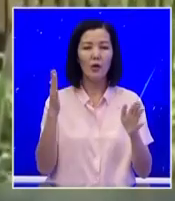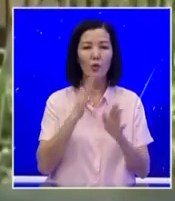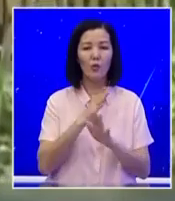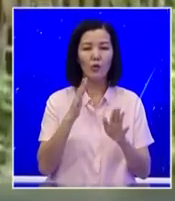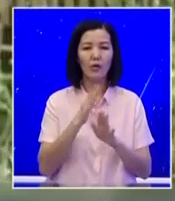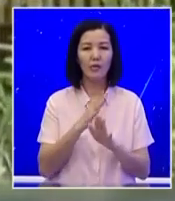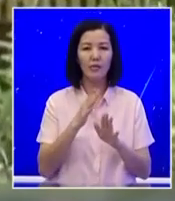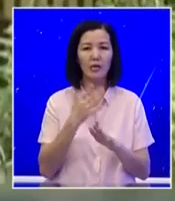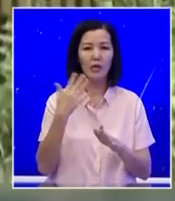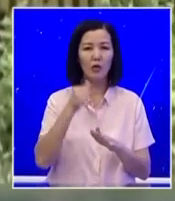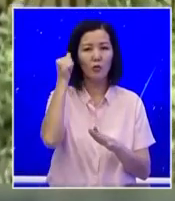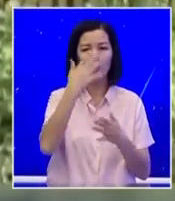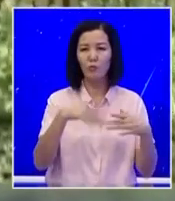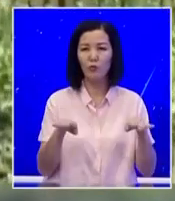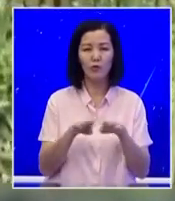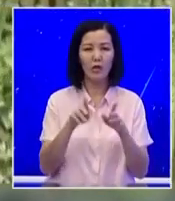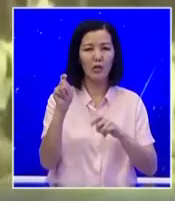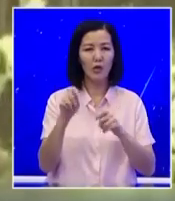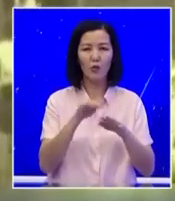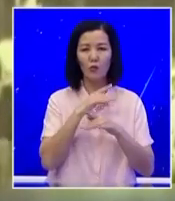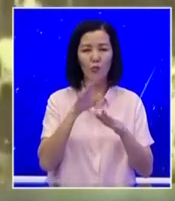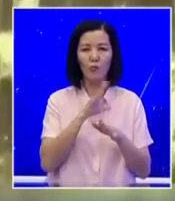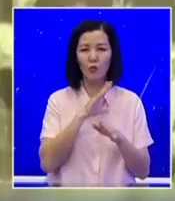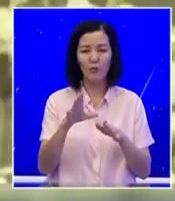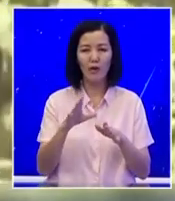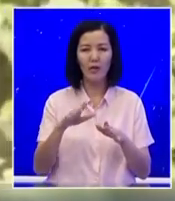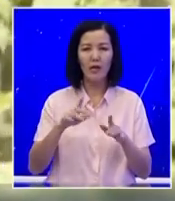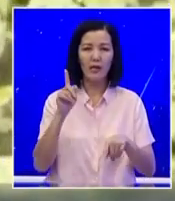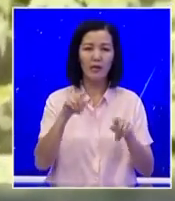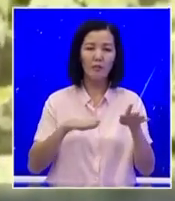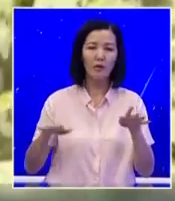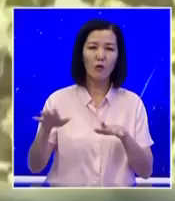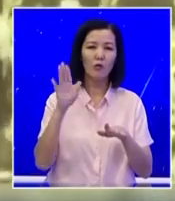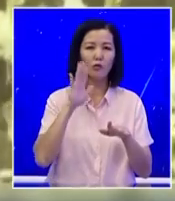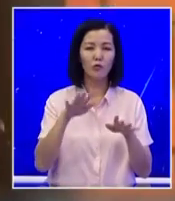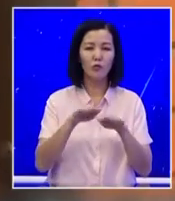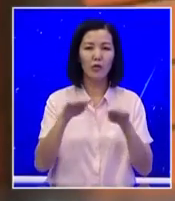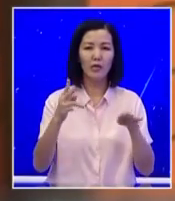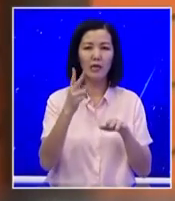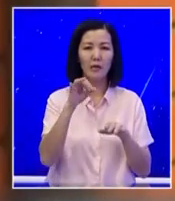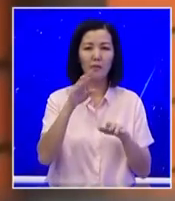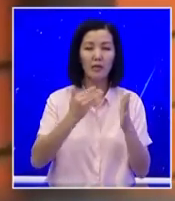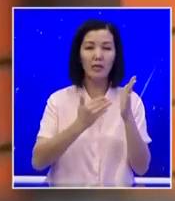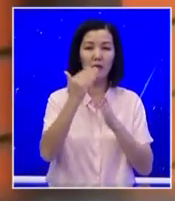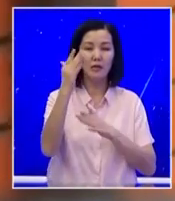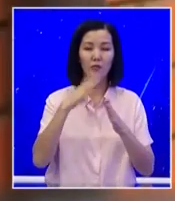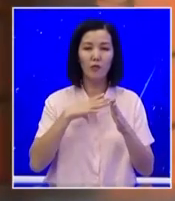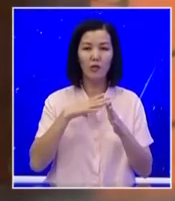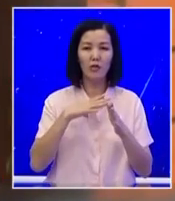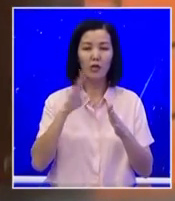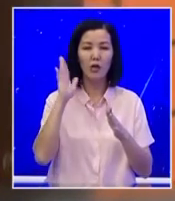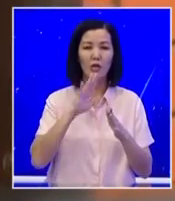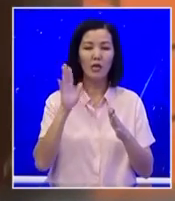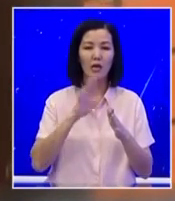соңғы 50 жылда дәл осындай жауын шашын болмаған. Кейбір аудандарда су деңгейі тіпті 2 метрге дейін жетіпті. Тасқын егістерді